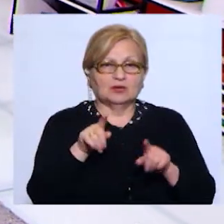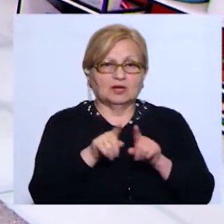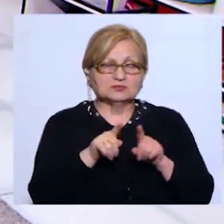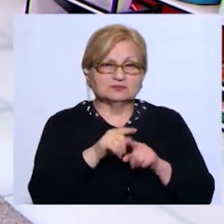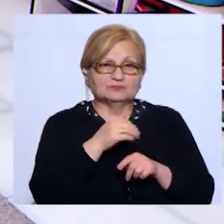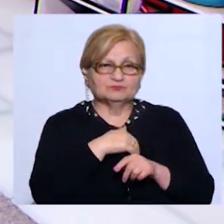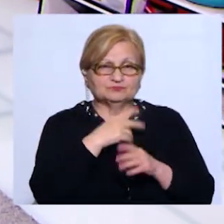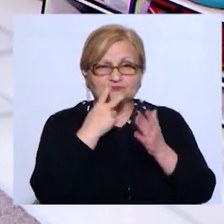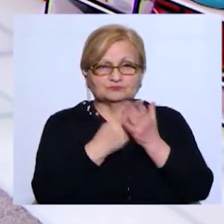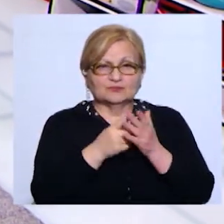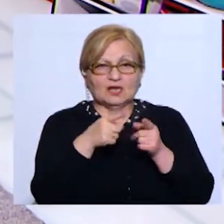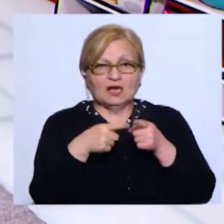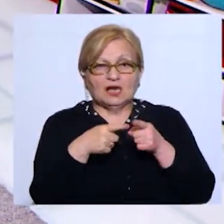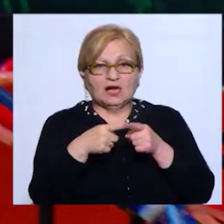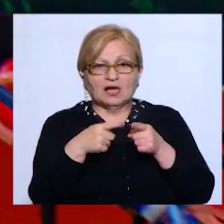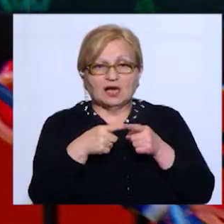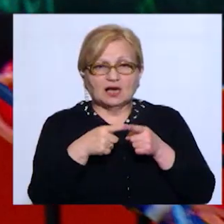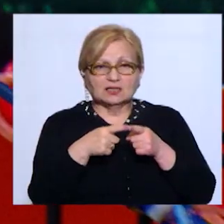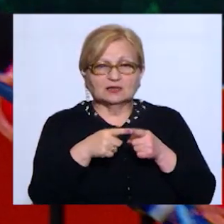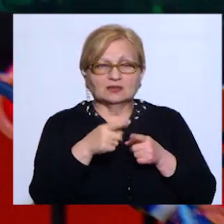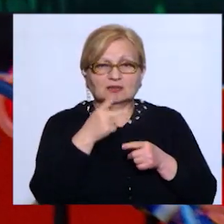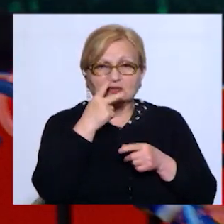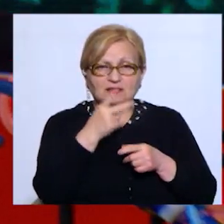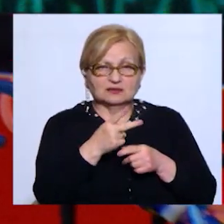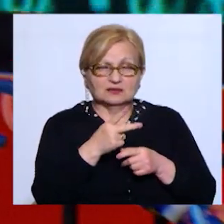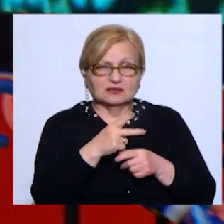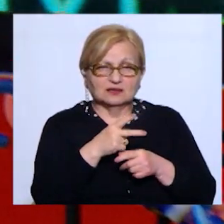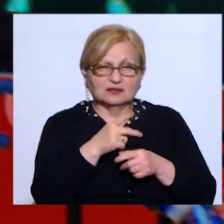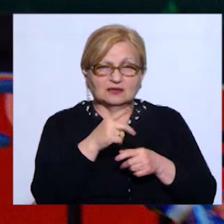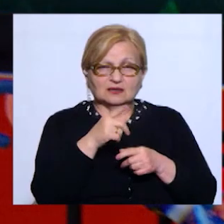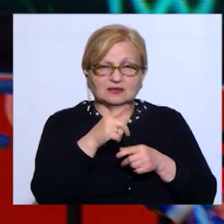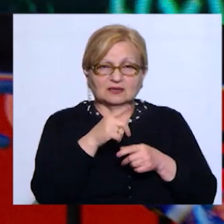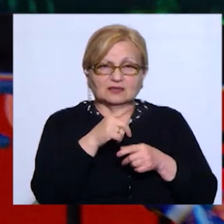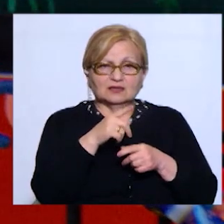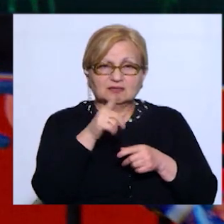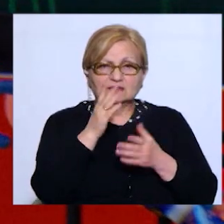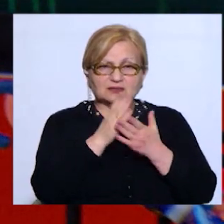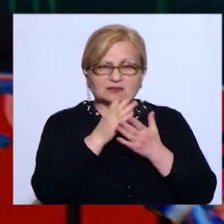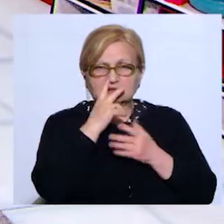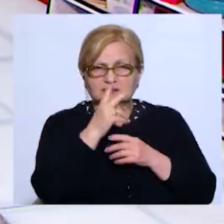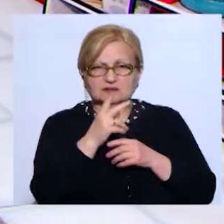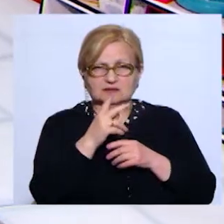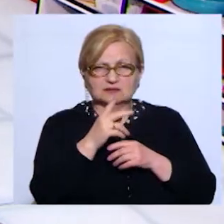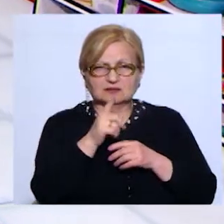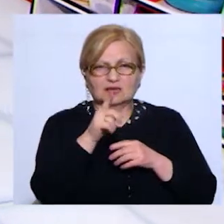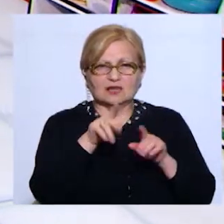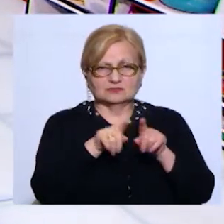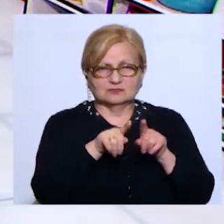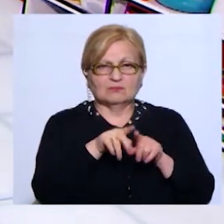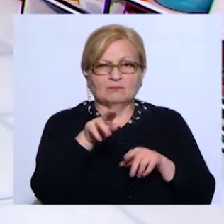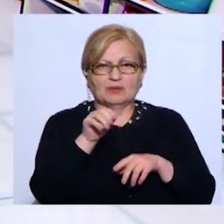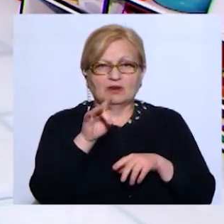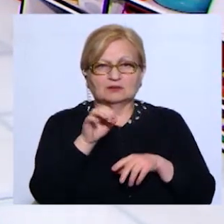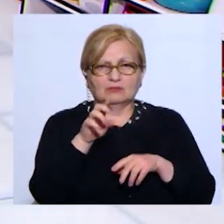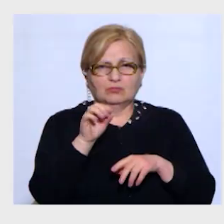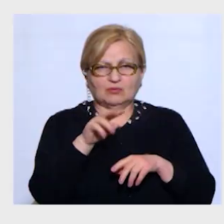მინდა ნახეთ კუთხით გასროლი ნებისმიერ სხეულს, რომ ნუ ყველა არა, მაგრამ აი ესეთი გასროლი სხეულებს რომ დააკვირდე, პარაბოლის შესაბამისია. აი